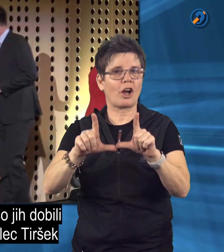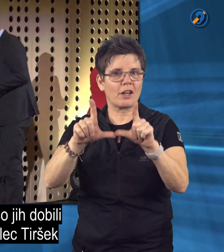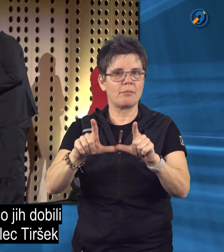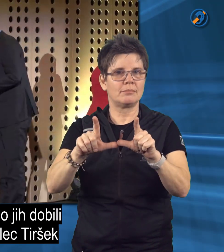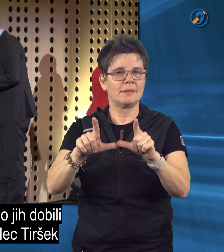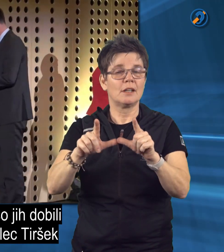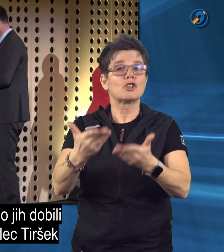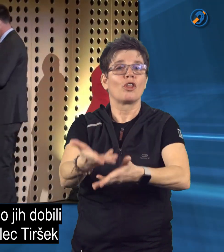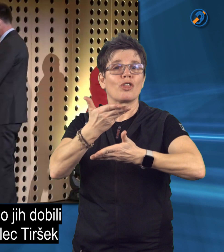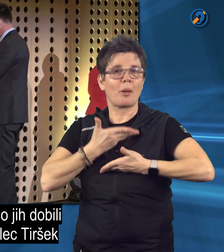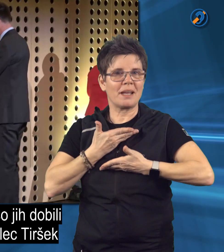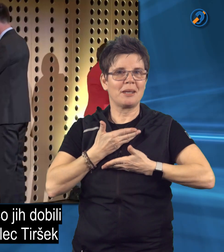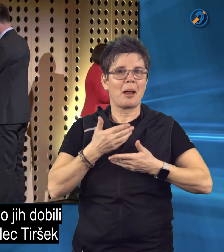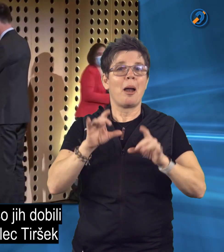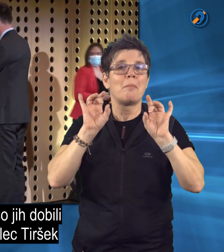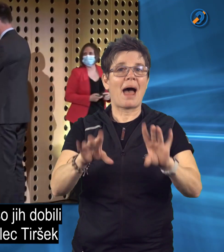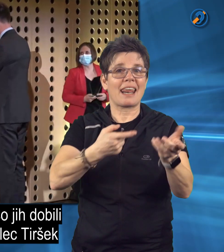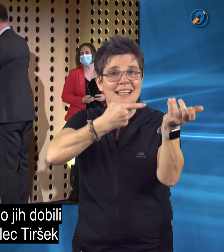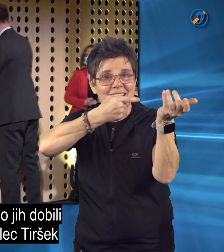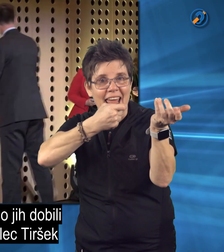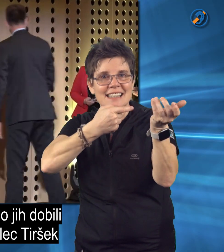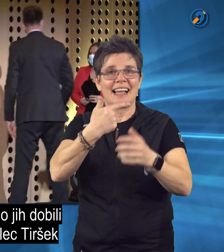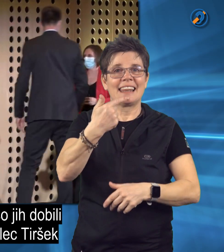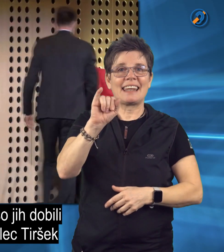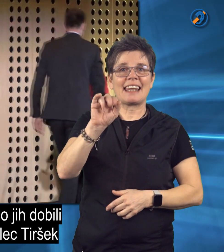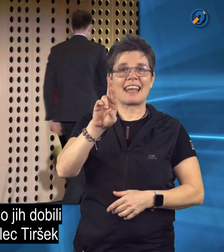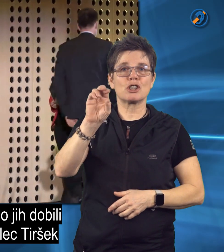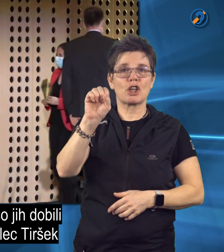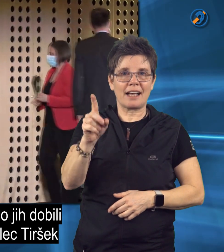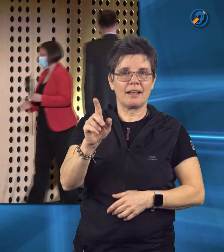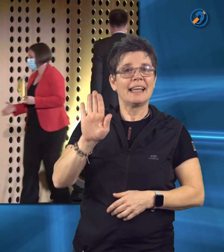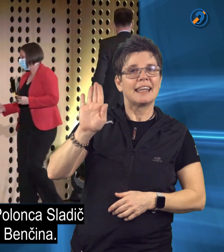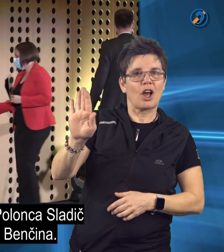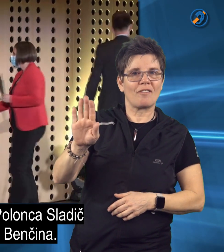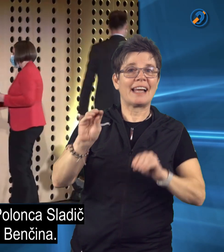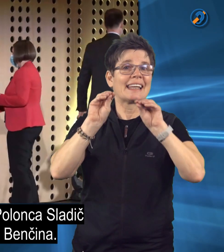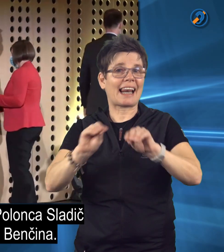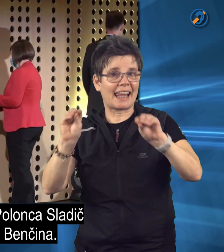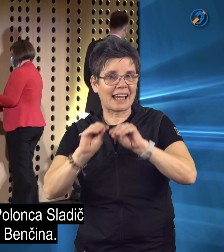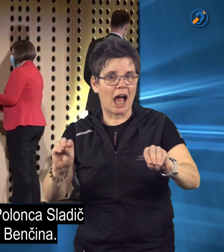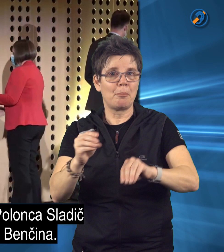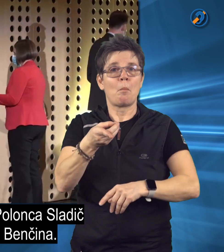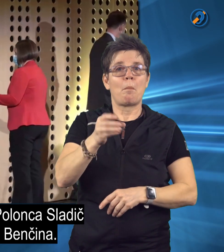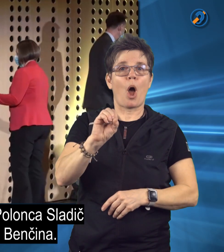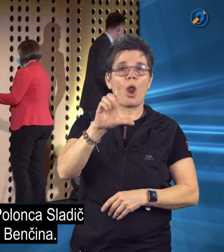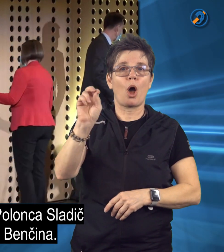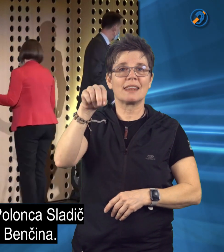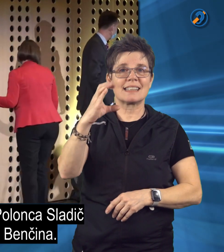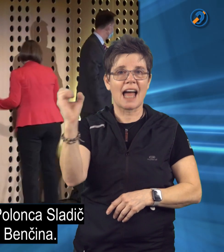igrah v Tokiu so jih dobili parastrelec Tiršek ter trenerki Polonca Sladič in Sonja